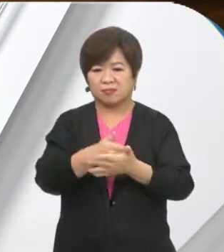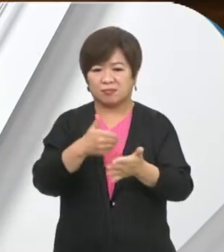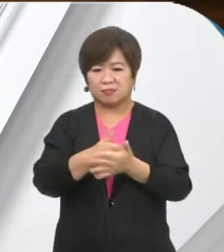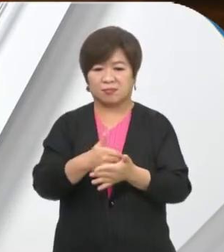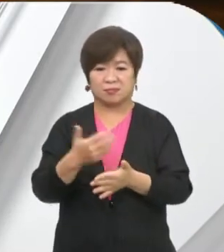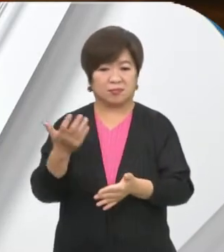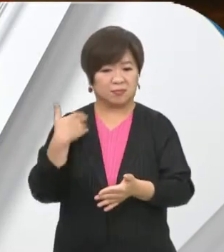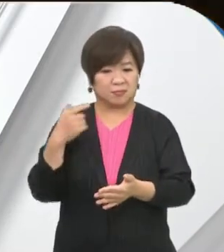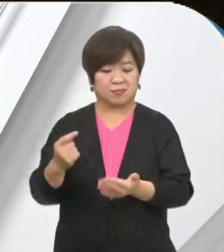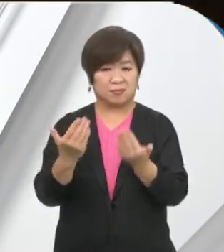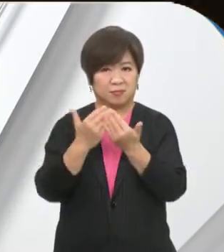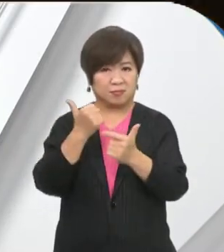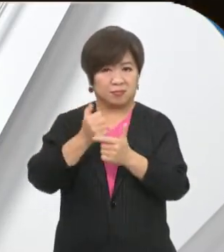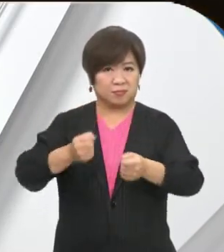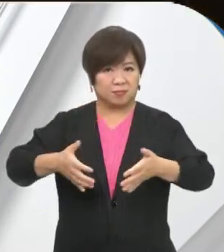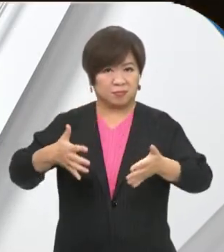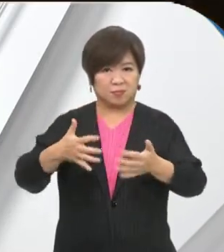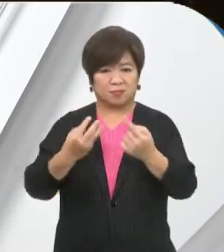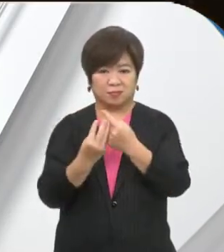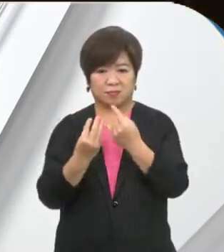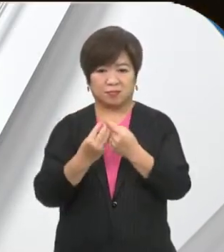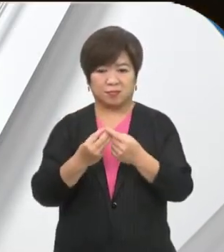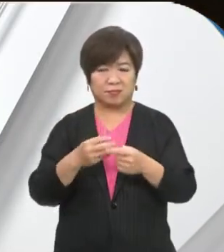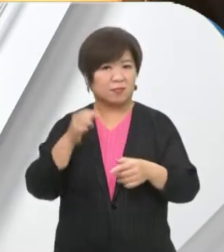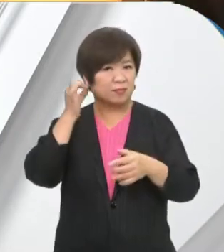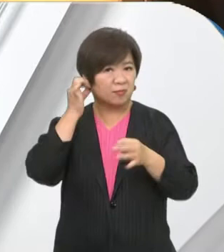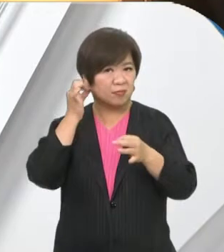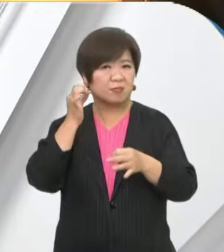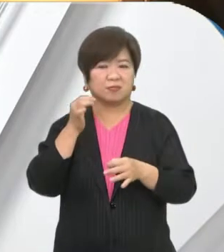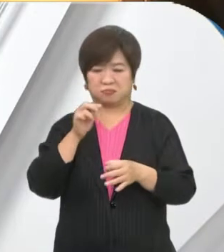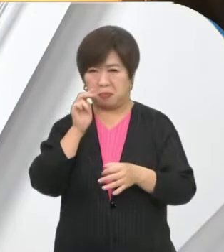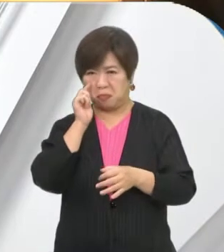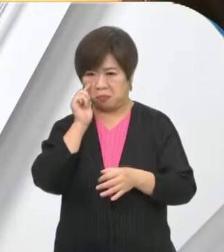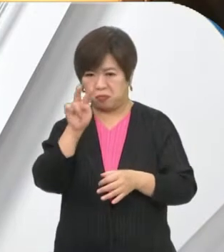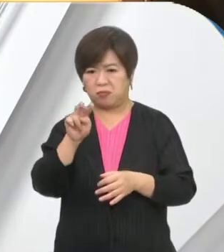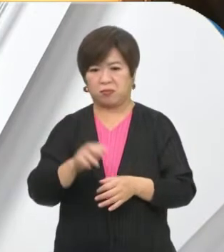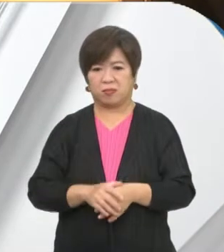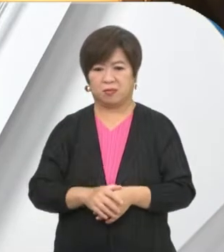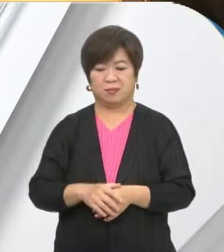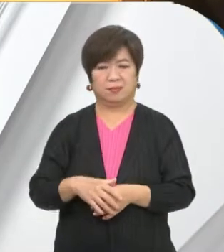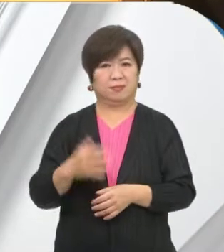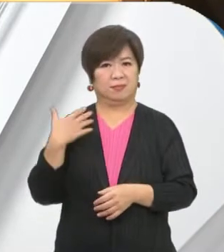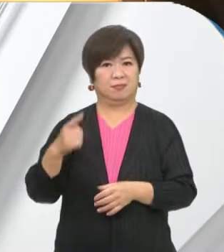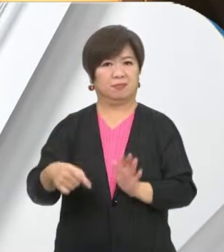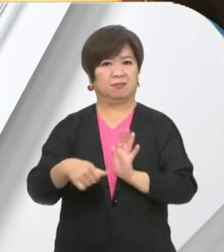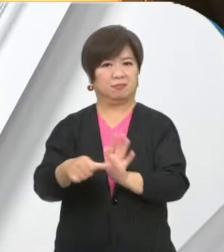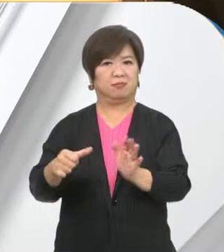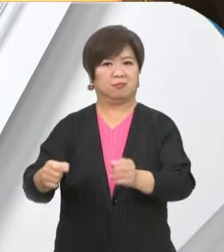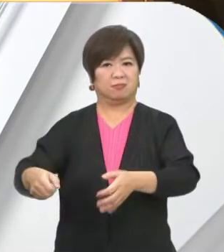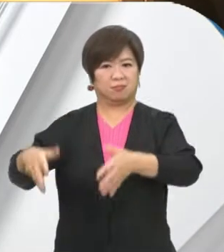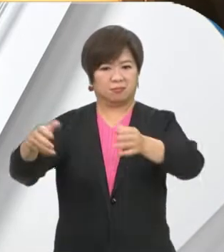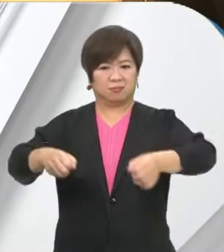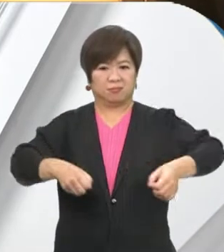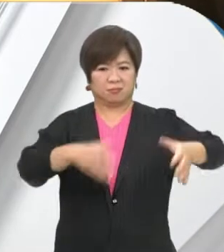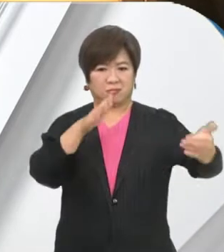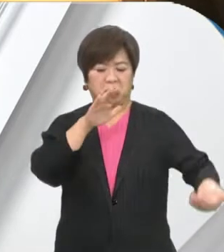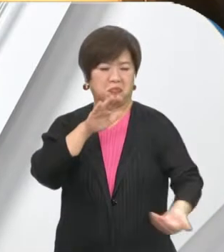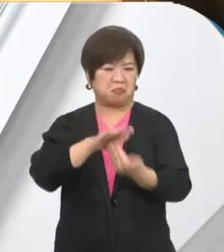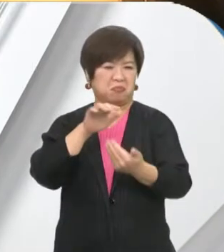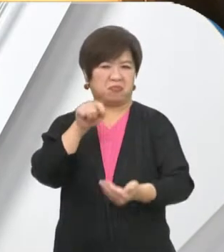还偷偷建筑内嘅原建筑，能注意到嘅。 这个在当时都是指标性的建筑，就是等于是最顶尖